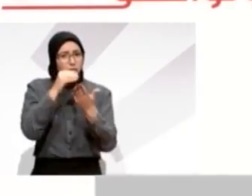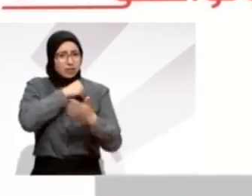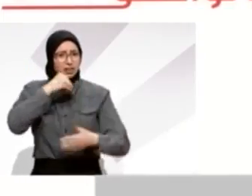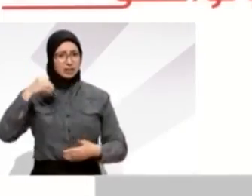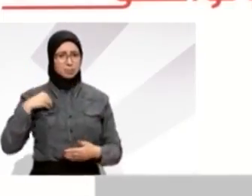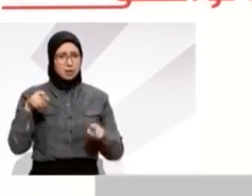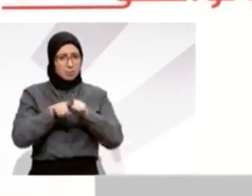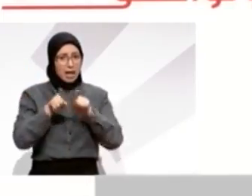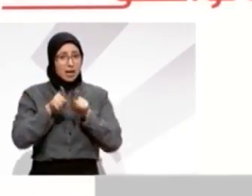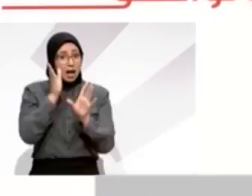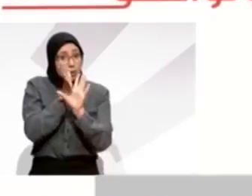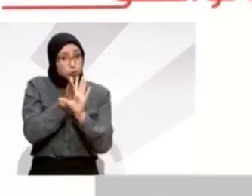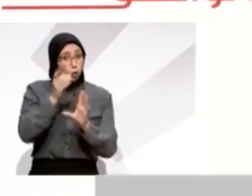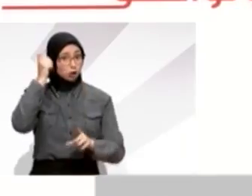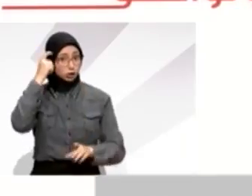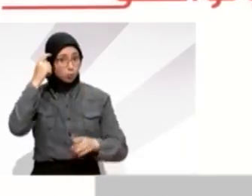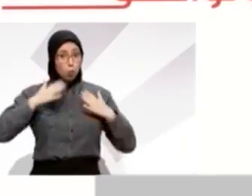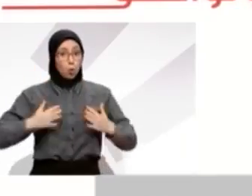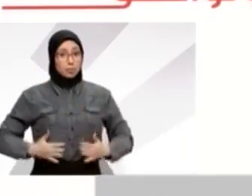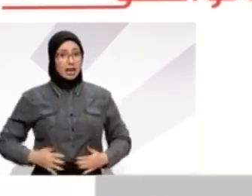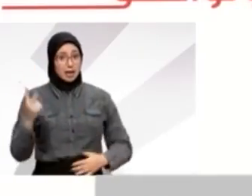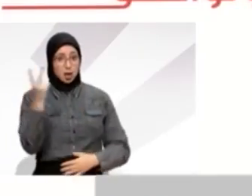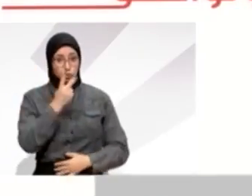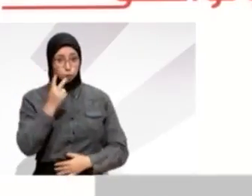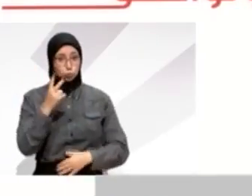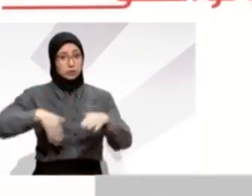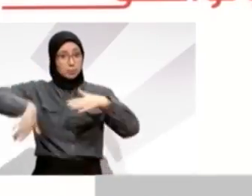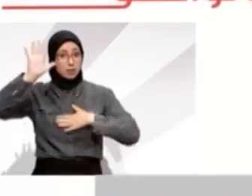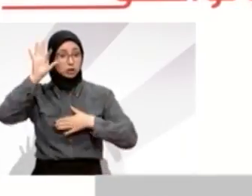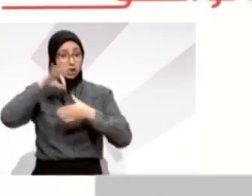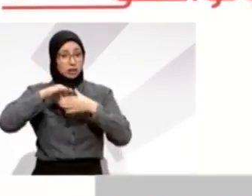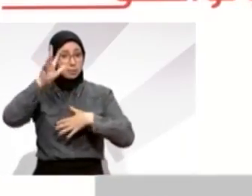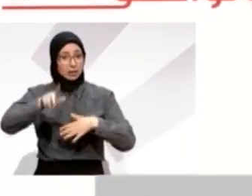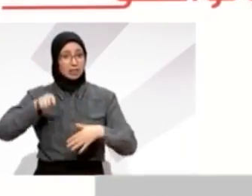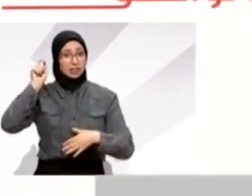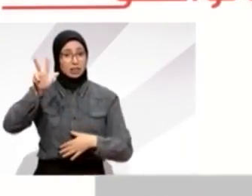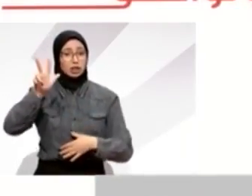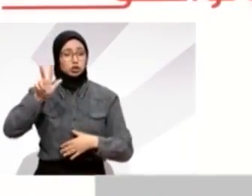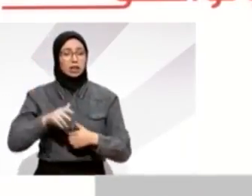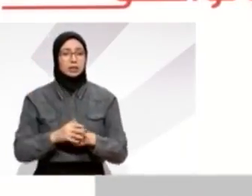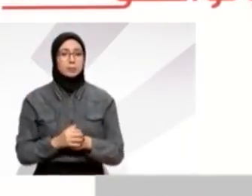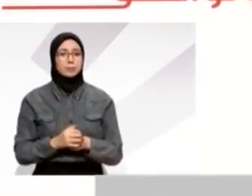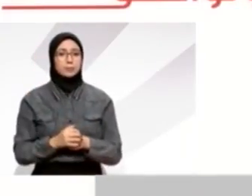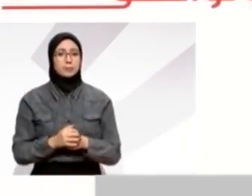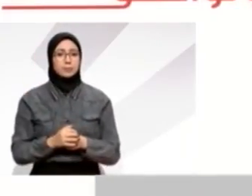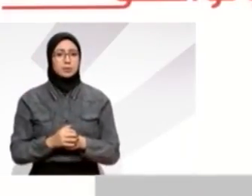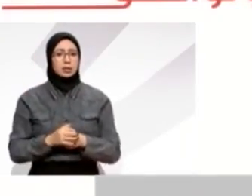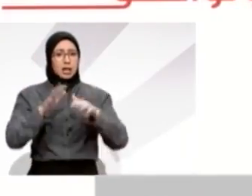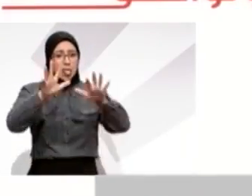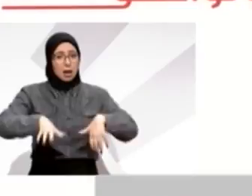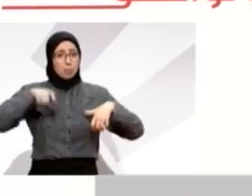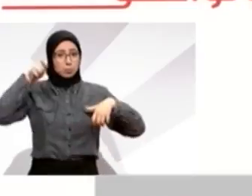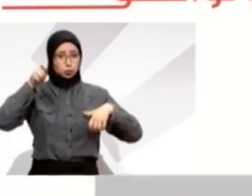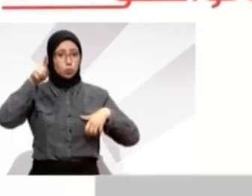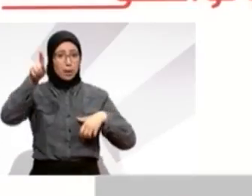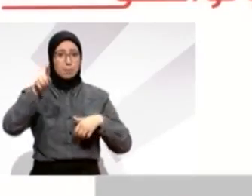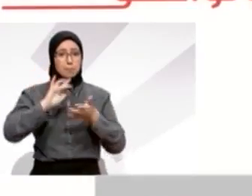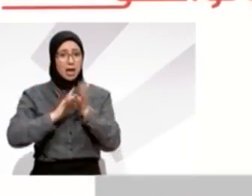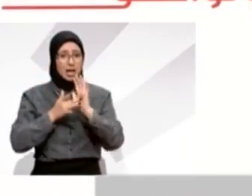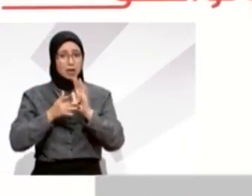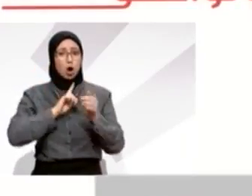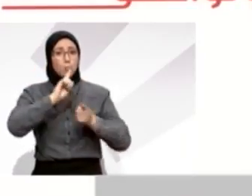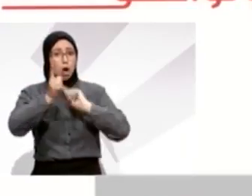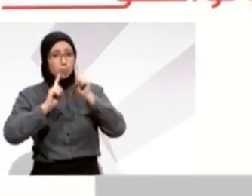زاويتها النفسيه والجسميه بالنسبه لكل مترشح الانتخابات التشريعيه مجلس النواب هو من يتحكم في مصير